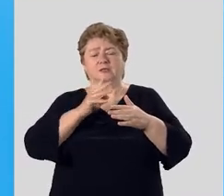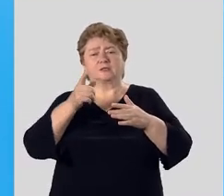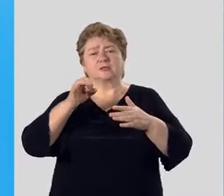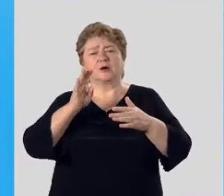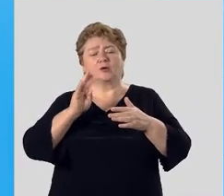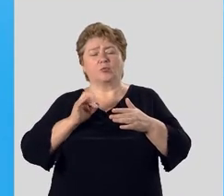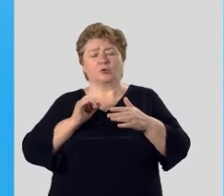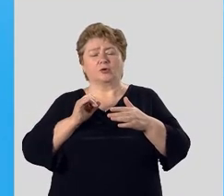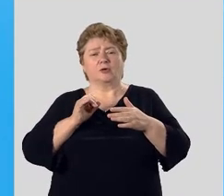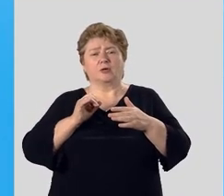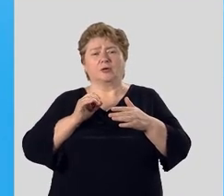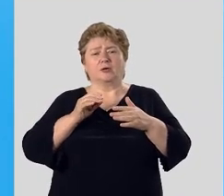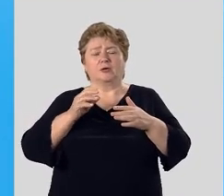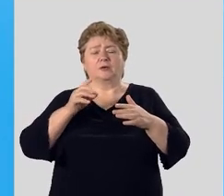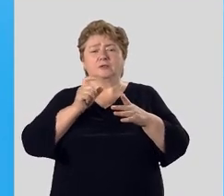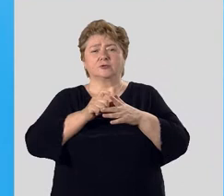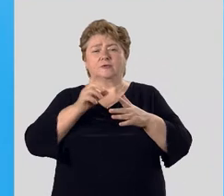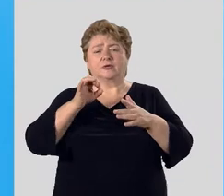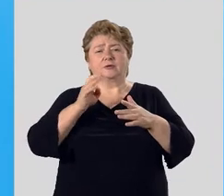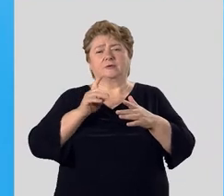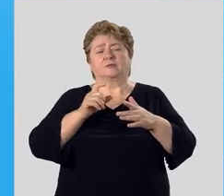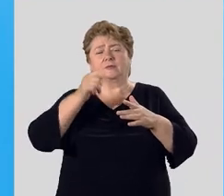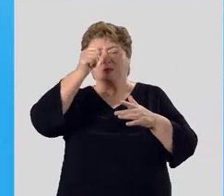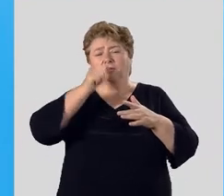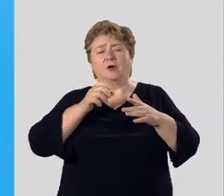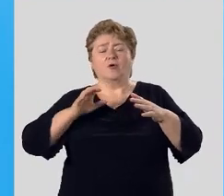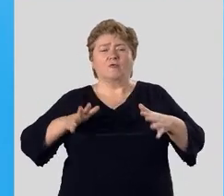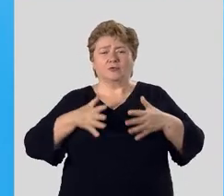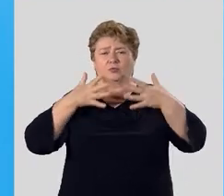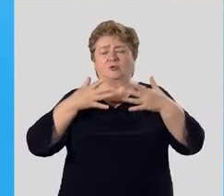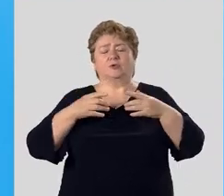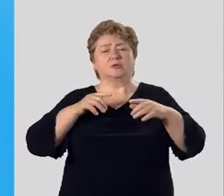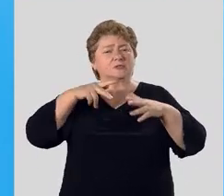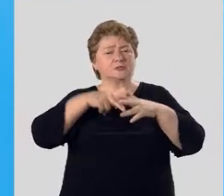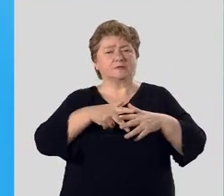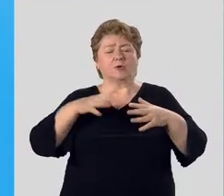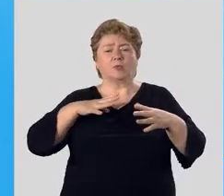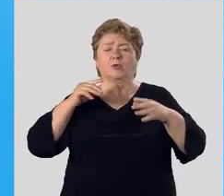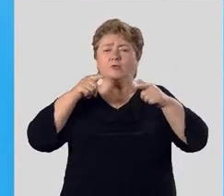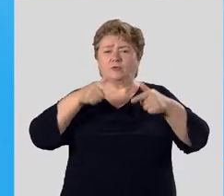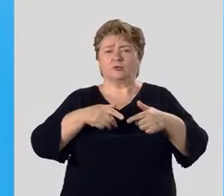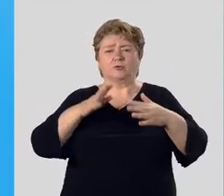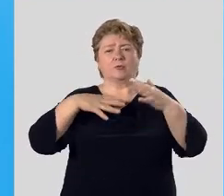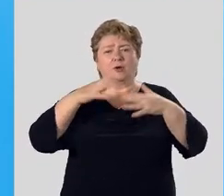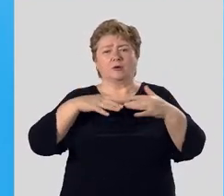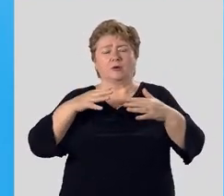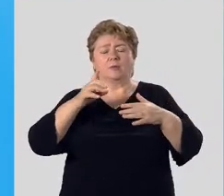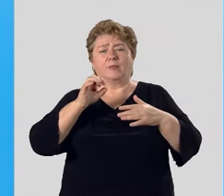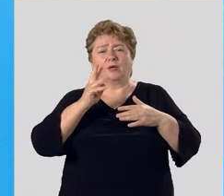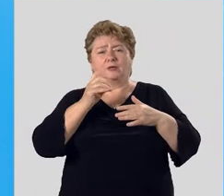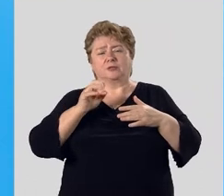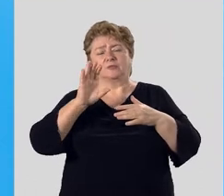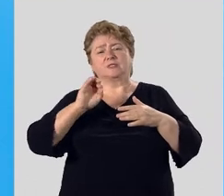гормон. Термин «гормон» с греческого «возбуждаю», «побуждаю» был введен в практику Бейлисом